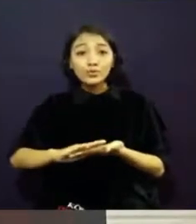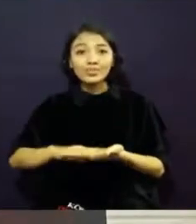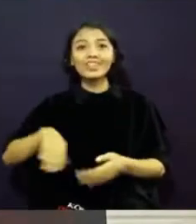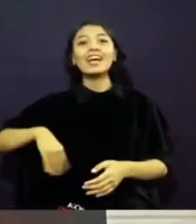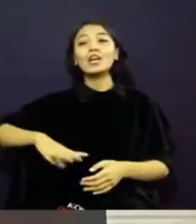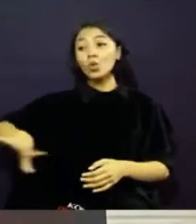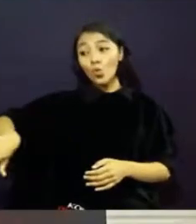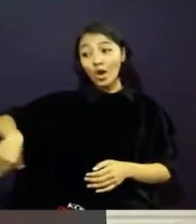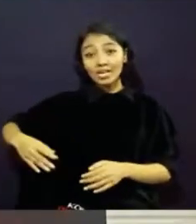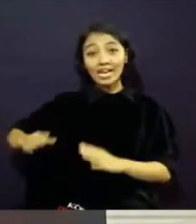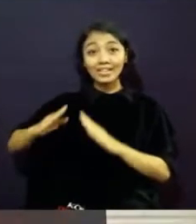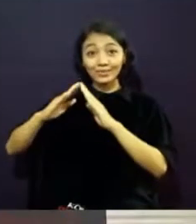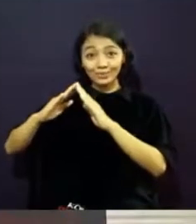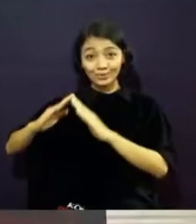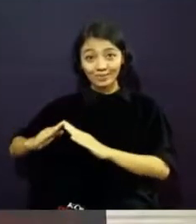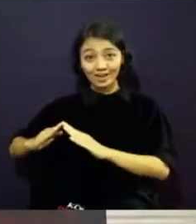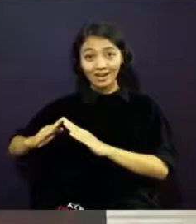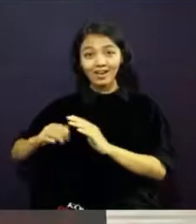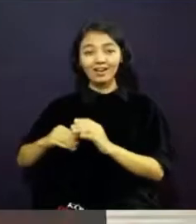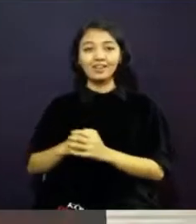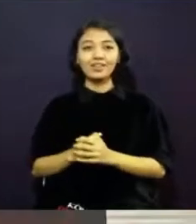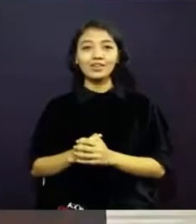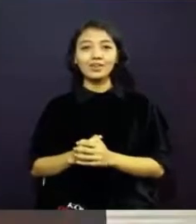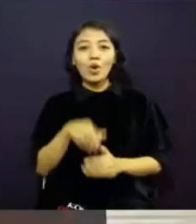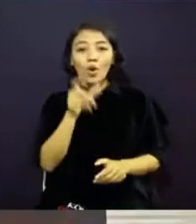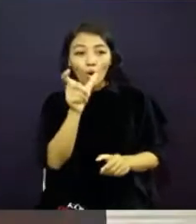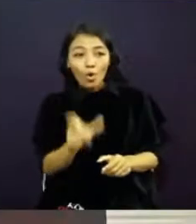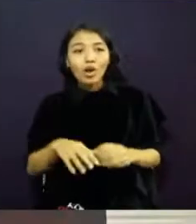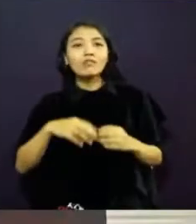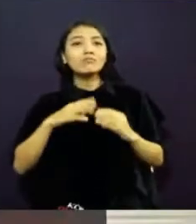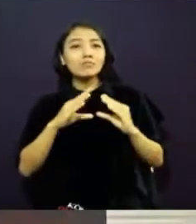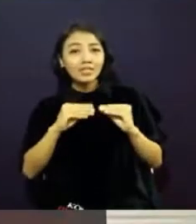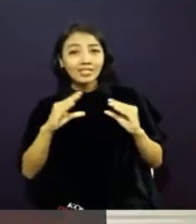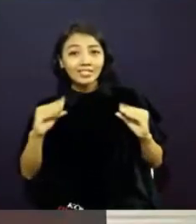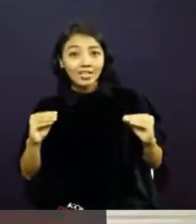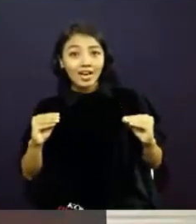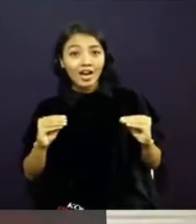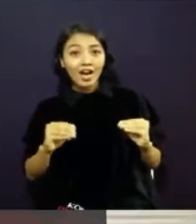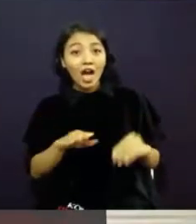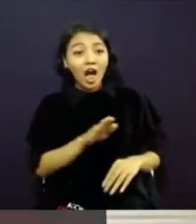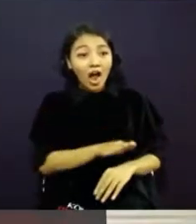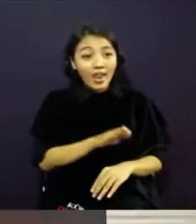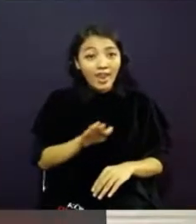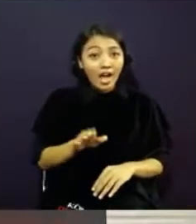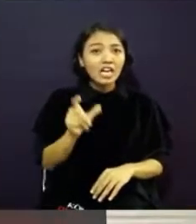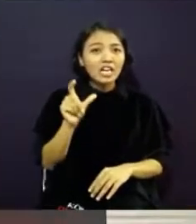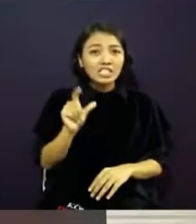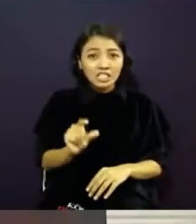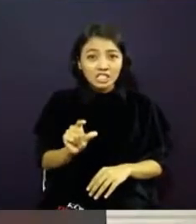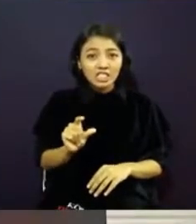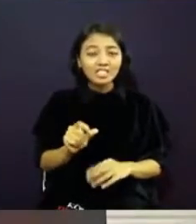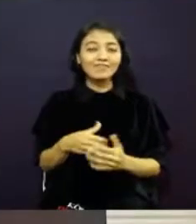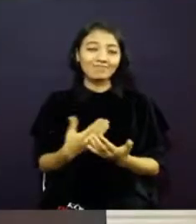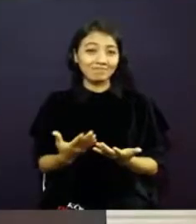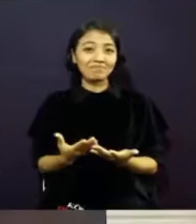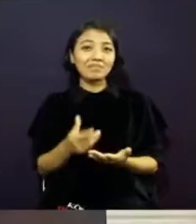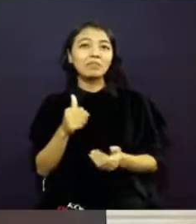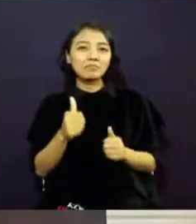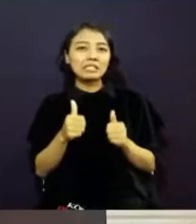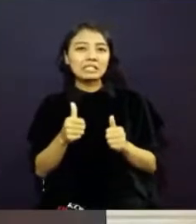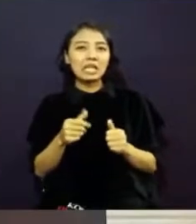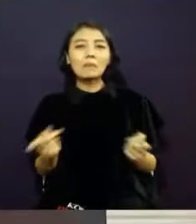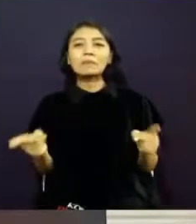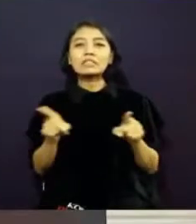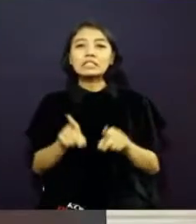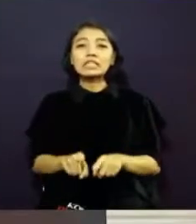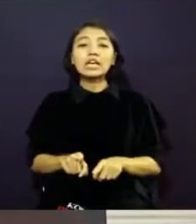semua mempunyai kemungkinan untuk mencapai kekudusan tinggal kita berjuang